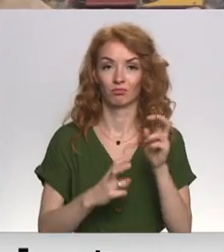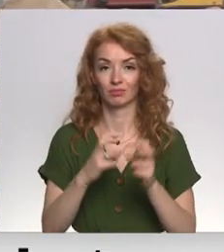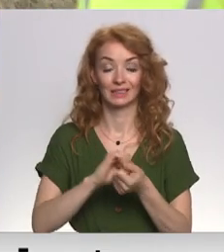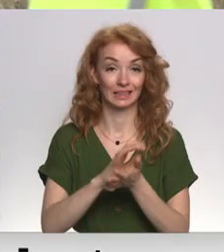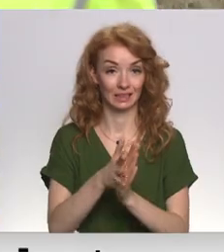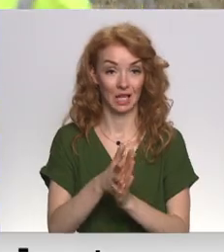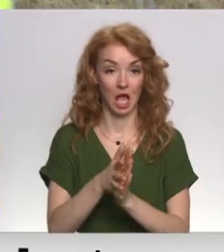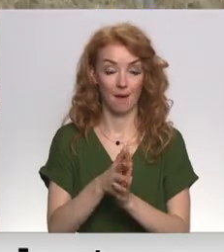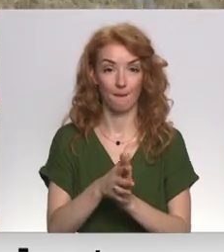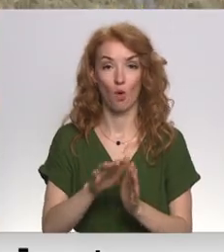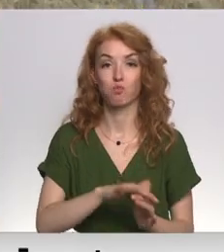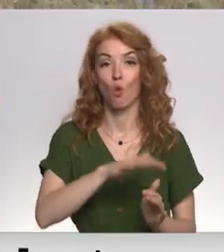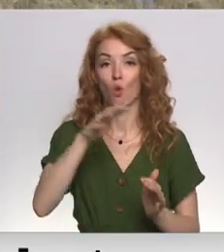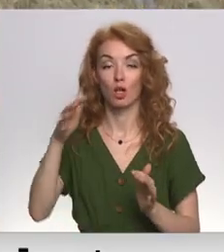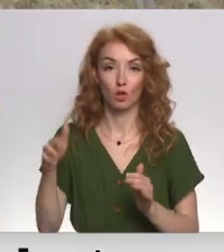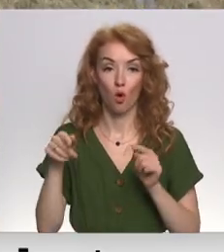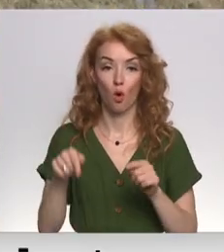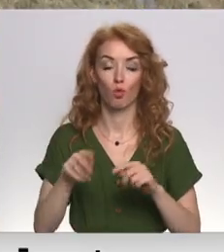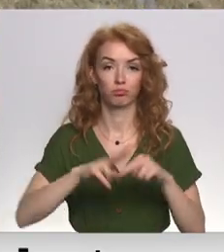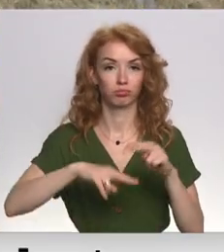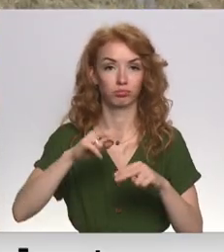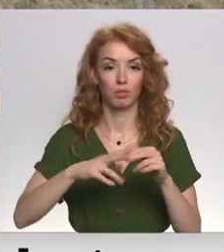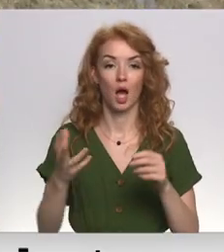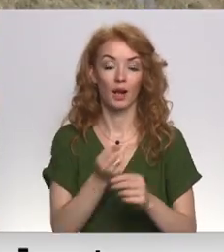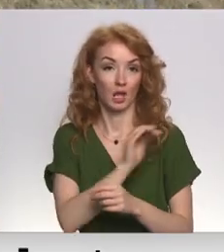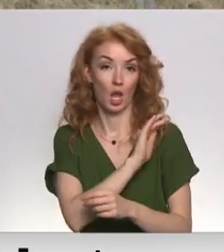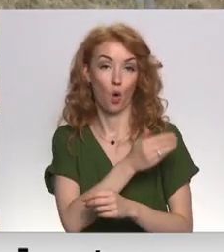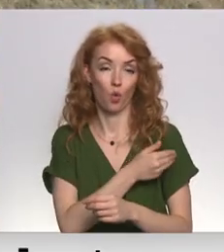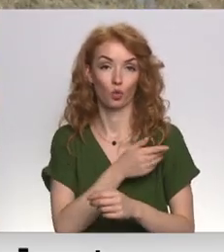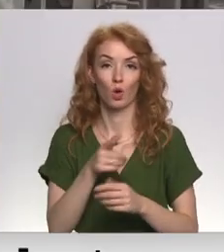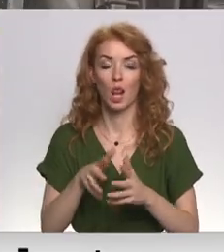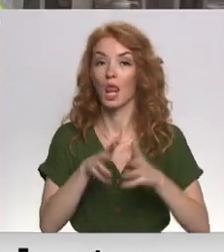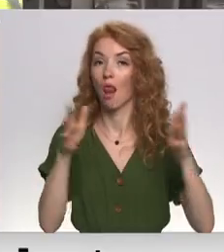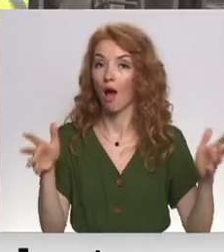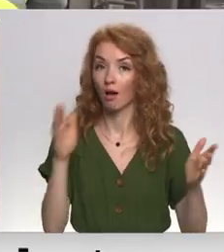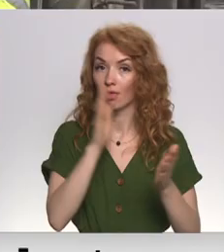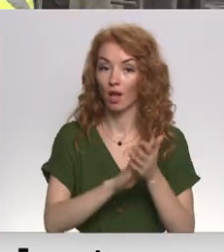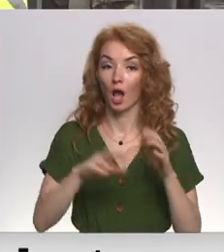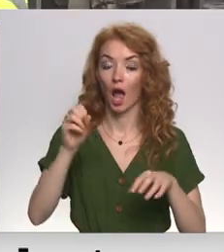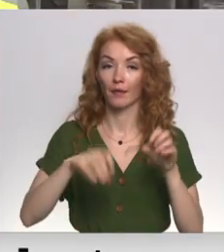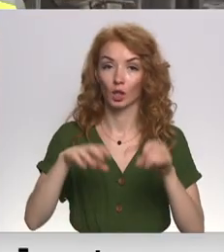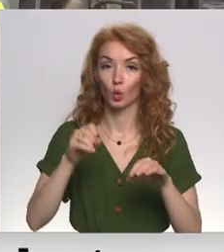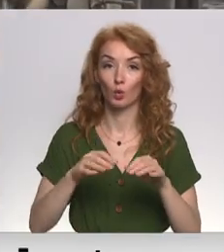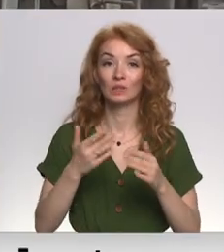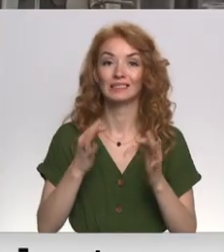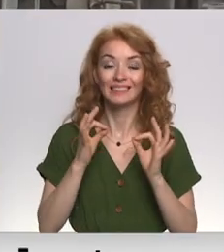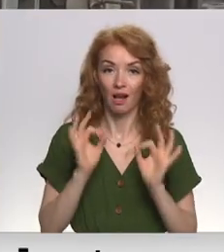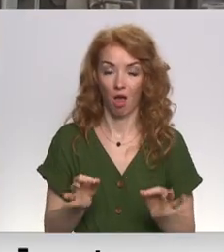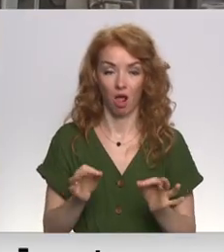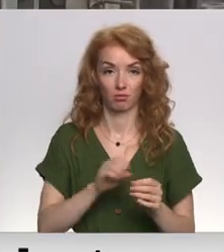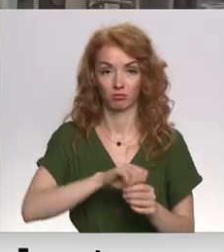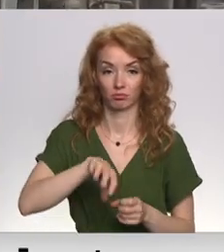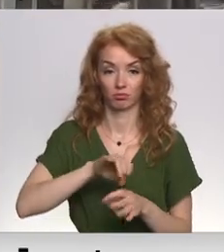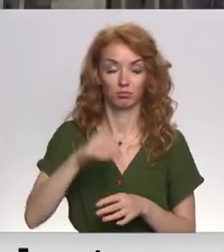sistēmu. Poligonos topošās iekārtas tiek celtas ar jaudu, kas esot būtiski lielāka par atkritumu daudzumu realitātē.